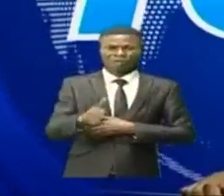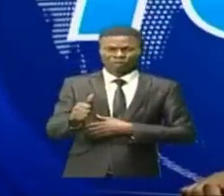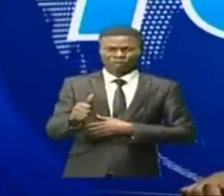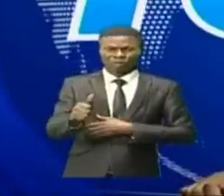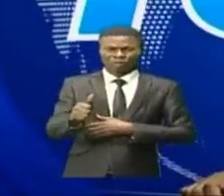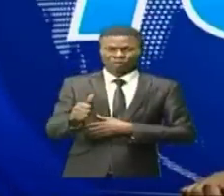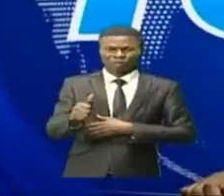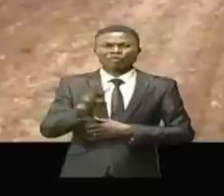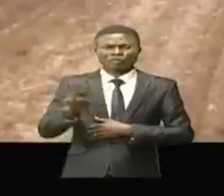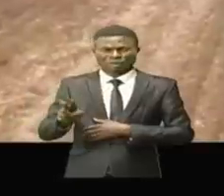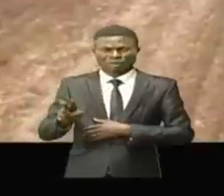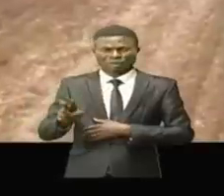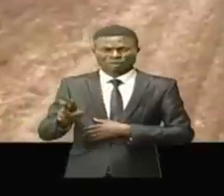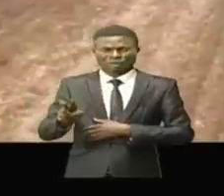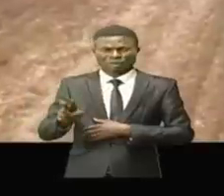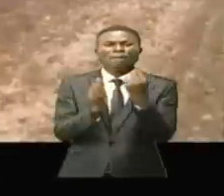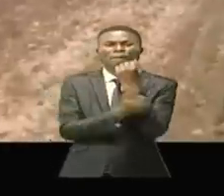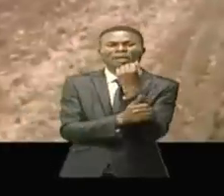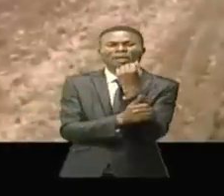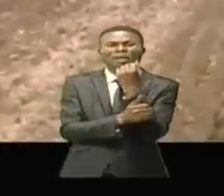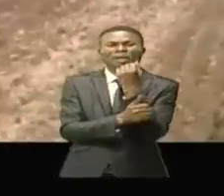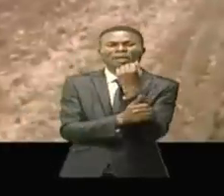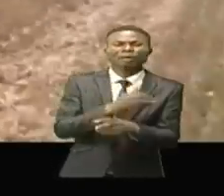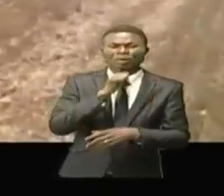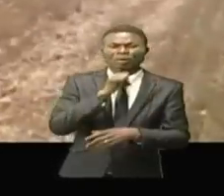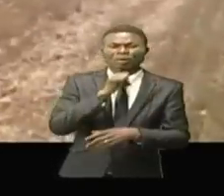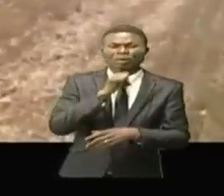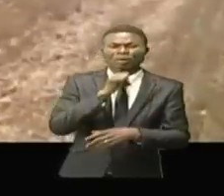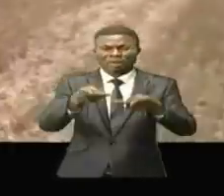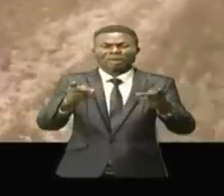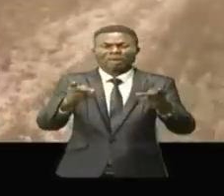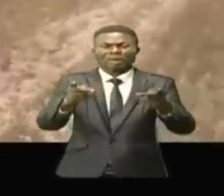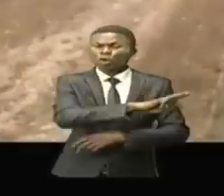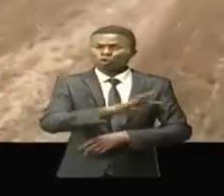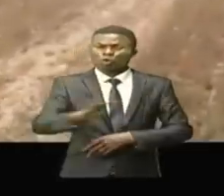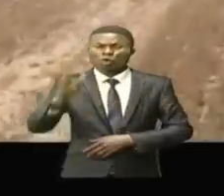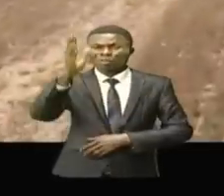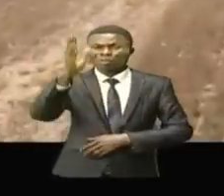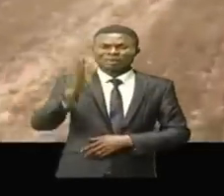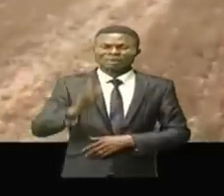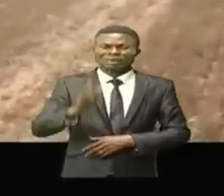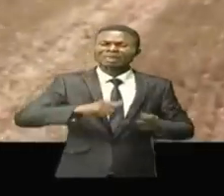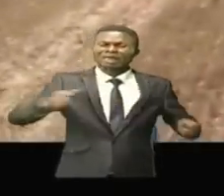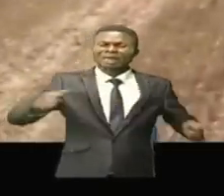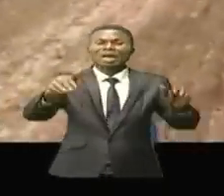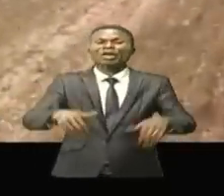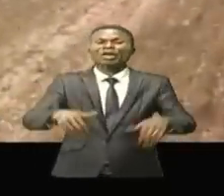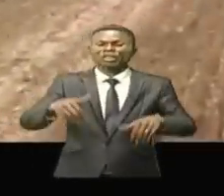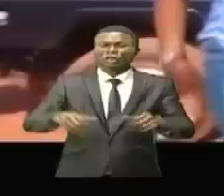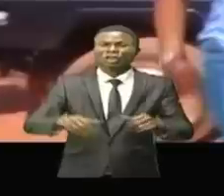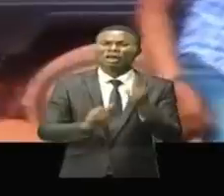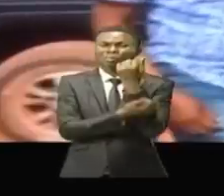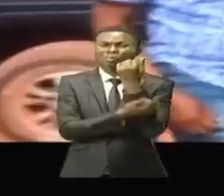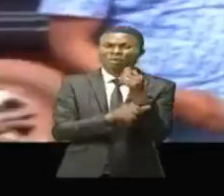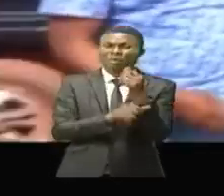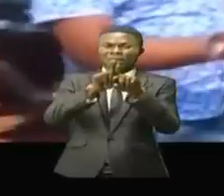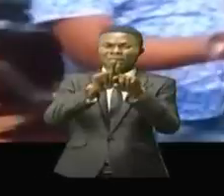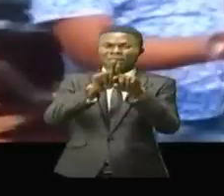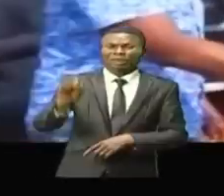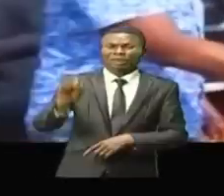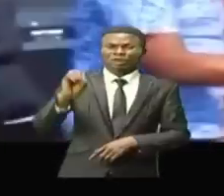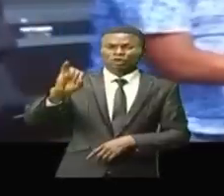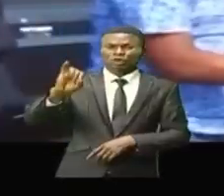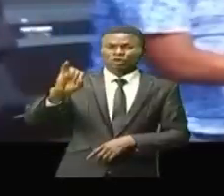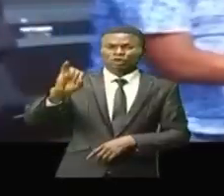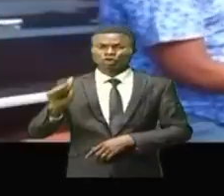2021-2022. C'est une superficie de 3500 hectares de maïs et 500 de soja que le gouverneur de province a visité ce